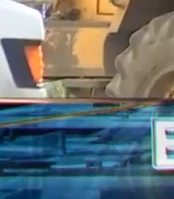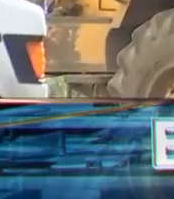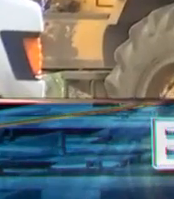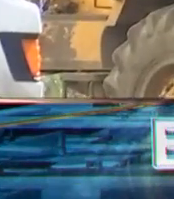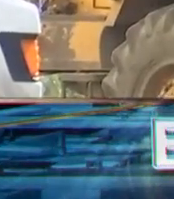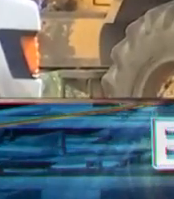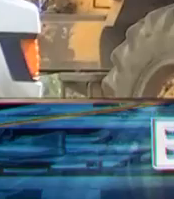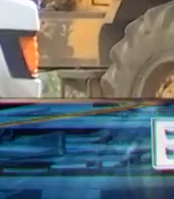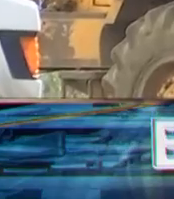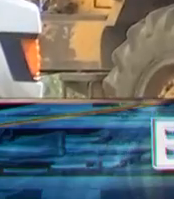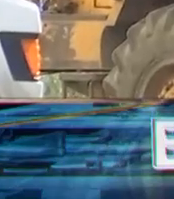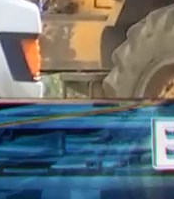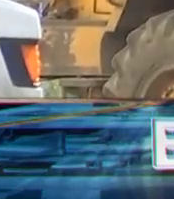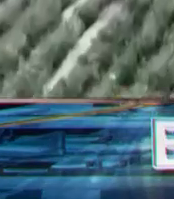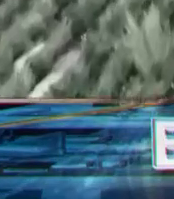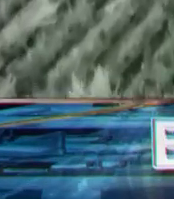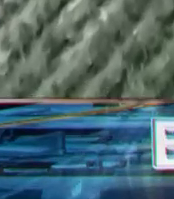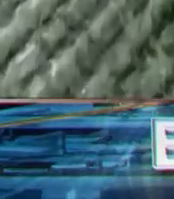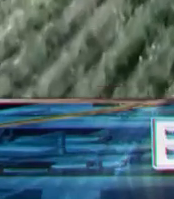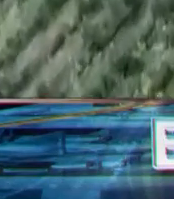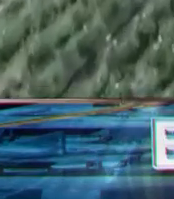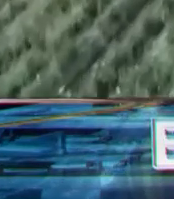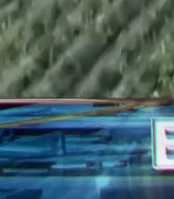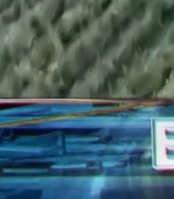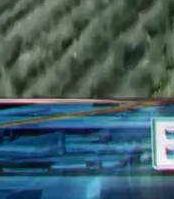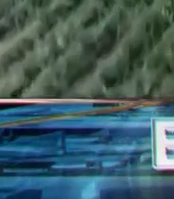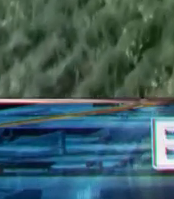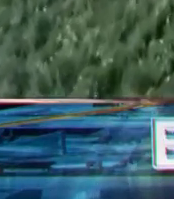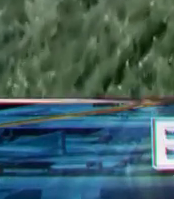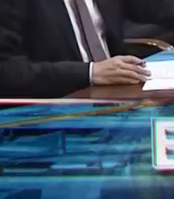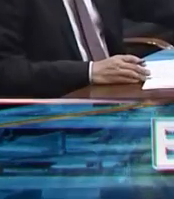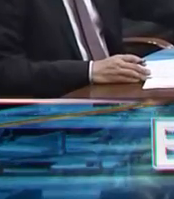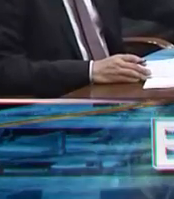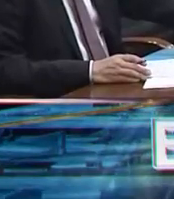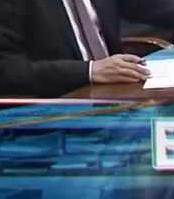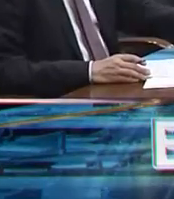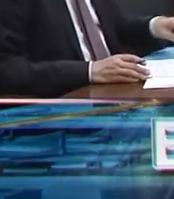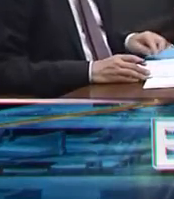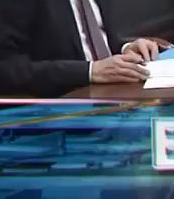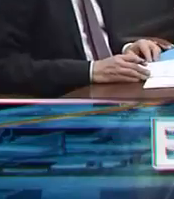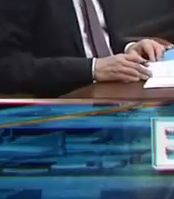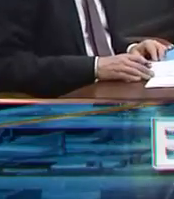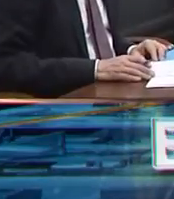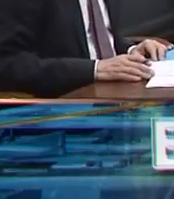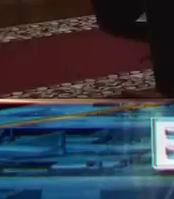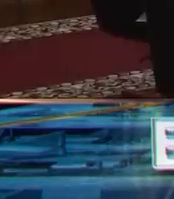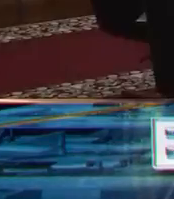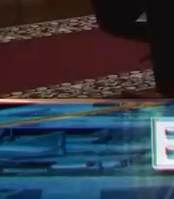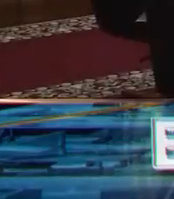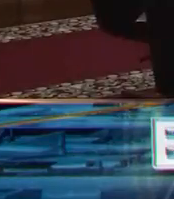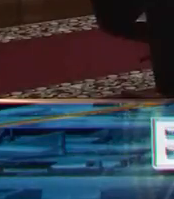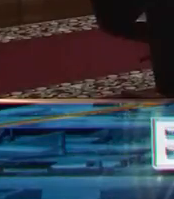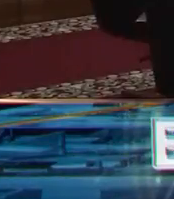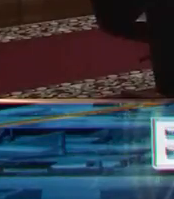Төтенше жағдайда да құрылыспен ауыл шаруашылық саласы тоқтаусыз жұмыс істеуі тиіс. Үкімет ел бойынша суармалы жер көлемін 3 миллион